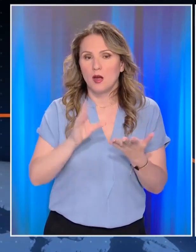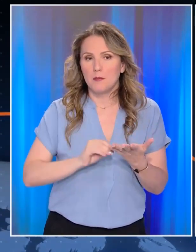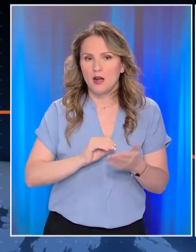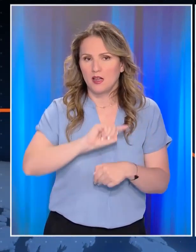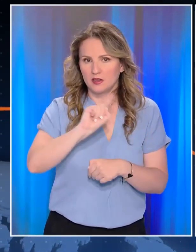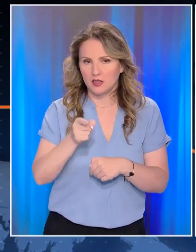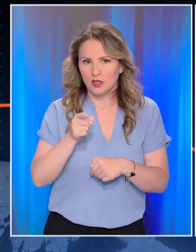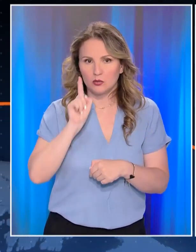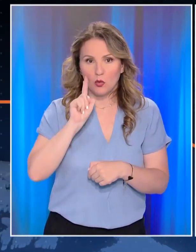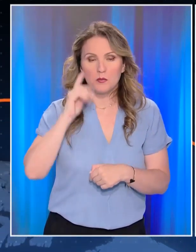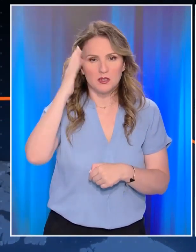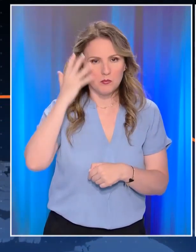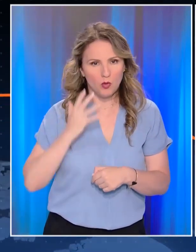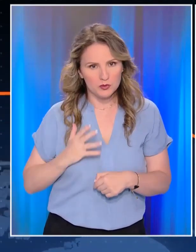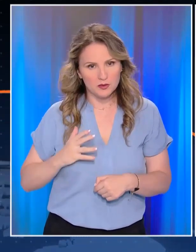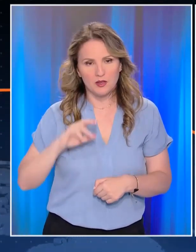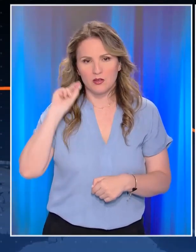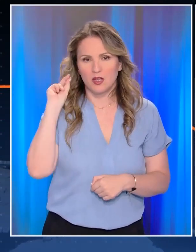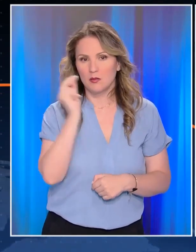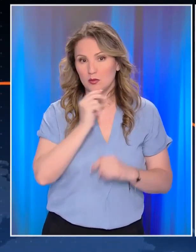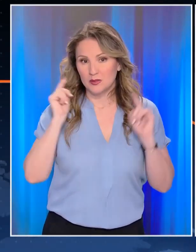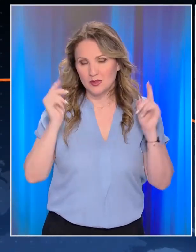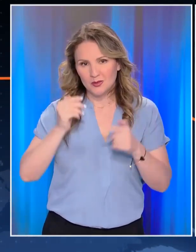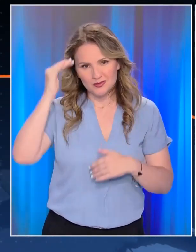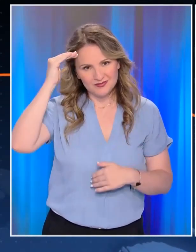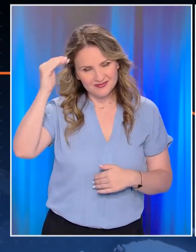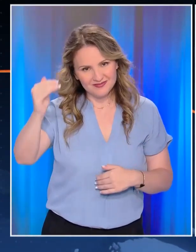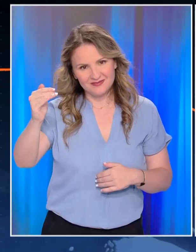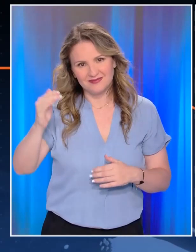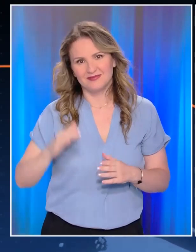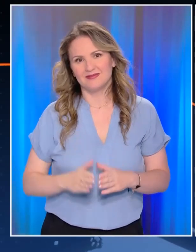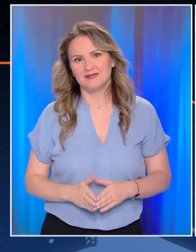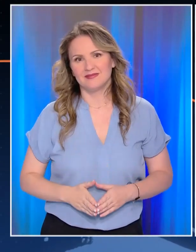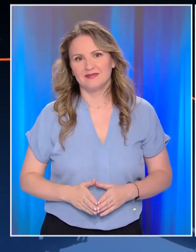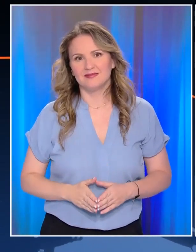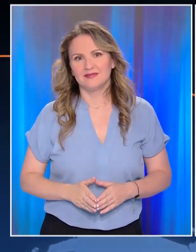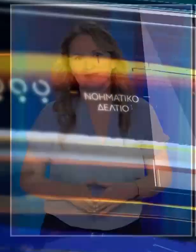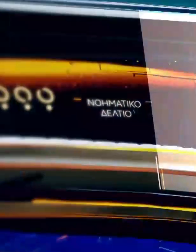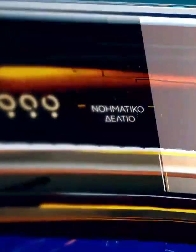ειδήσεων του Open στις 7 παρατέταρτο με την Πόπη Τσαπανίδου. Καλό απόγευμα σε όλους.